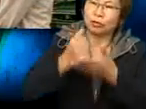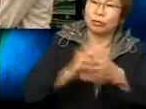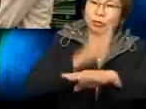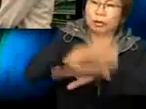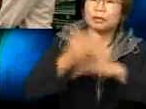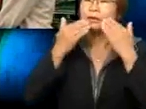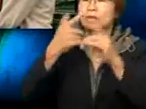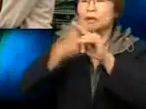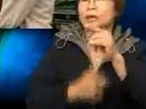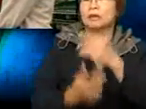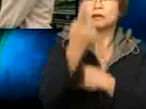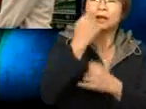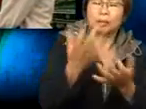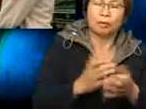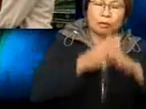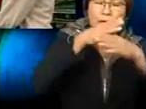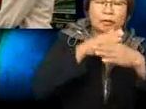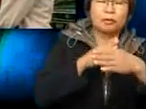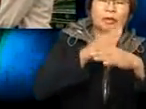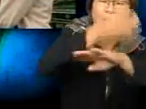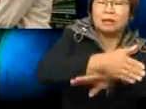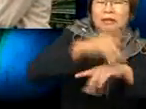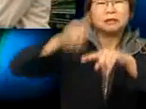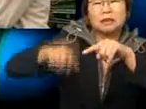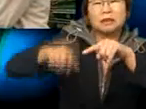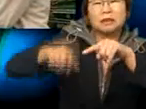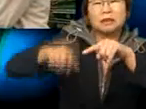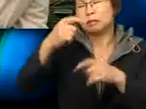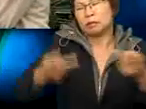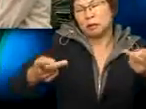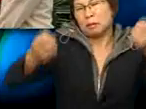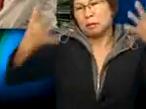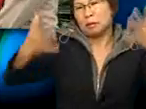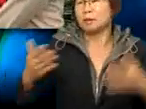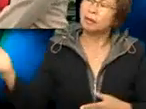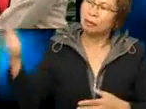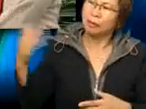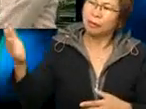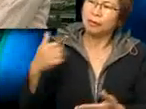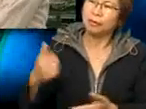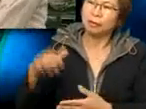Terima nak. Dari tadi pakcik nak melintas tak dapat-dapat. Kereta banyak sangat. Mari pakcik.